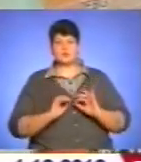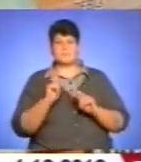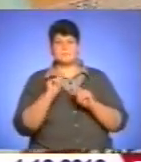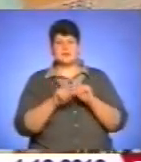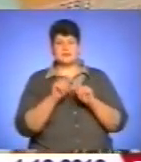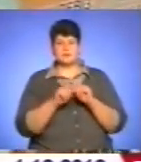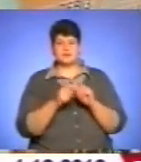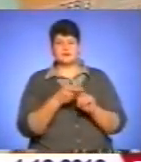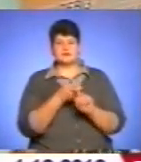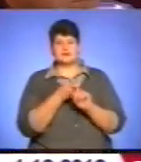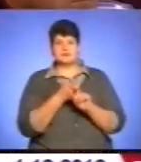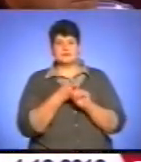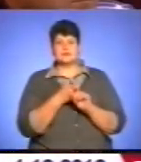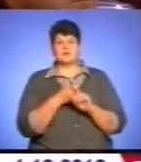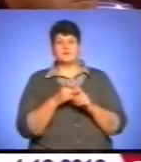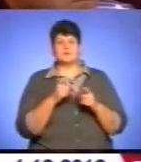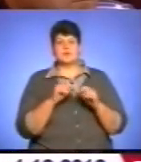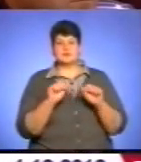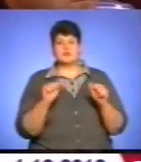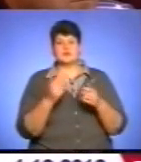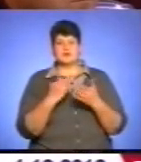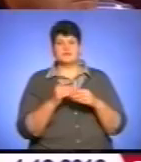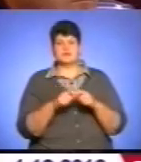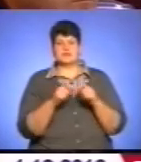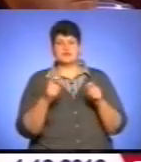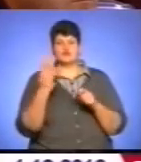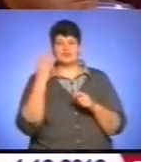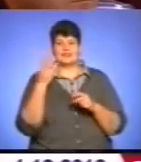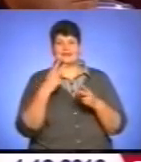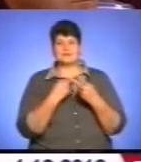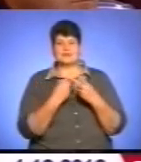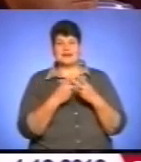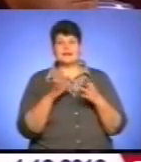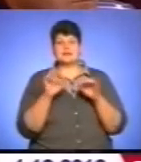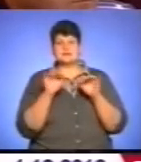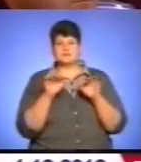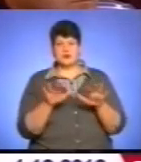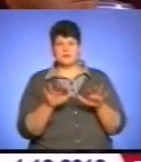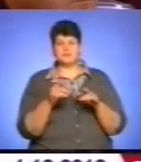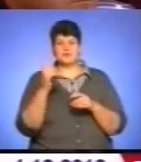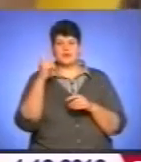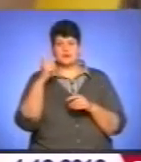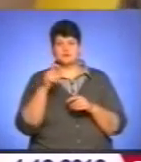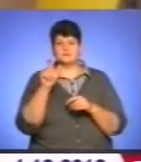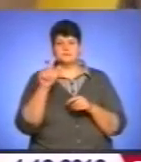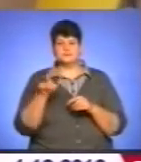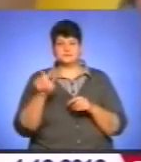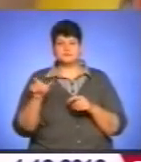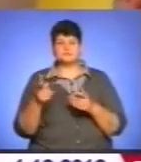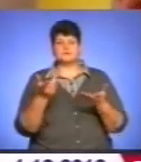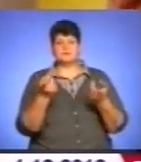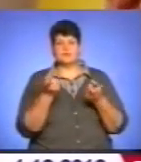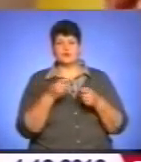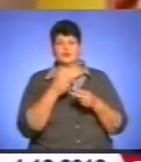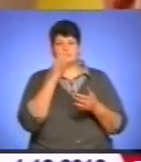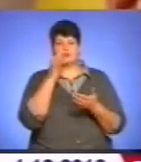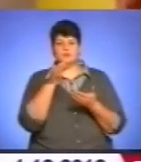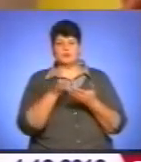стосовно працівників освіти порушено 4 кримінальні справи. Біля 100 посадовців притягнуті до відповідальності. Поновлені права 200